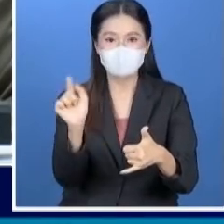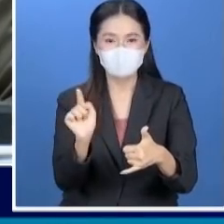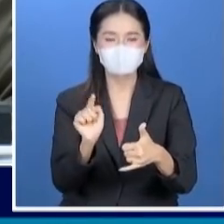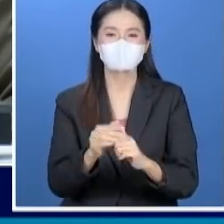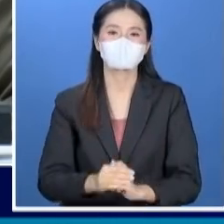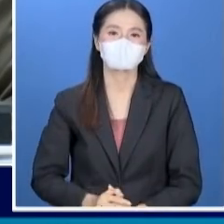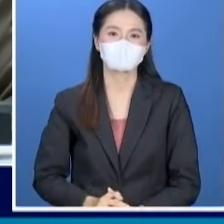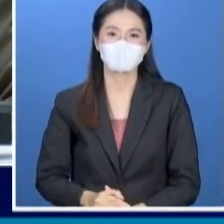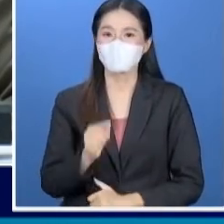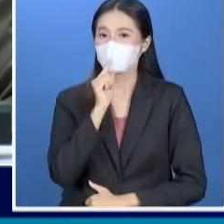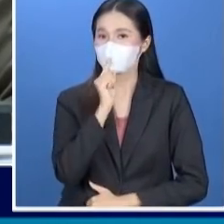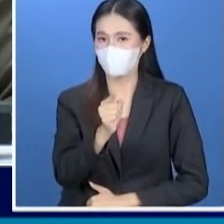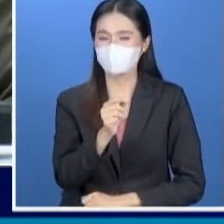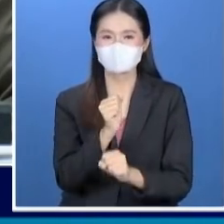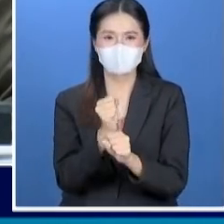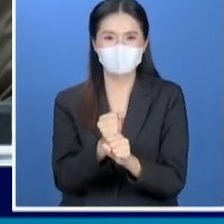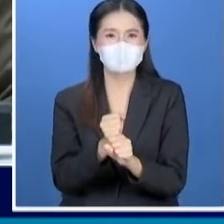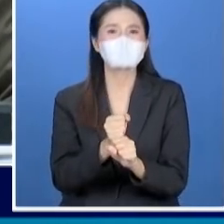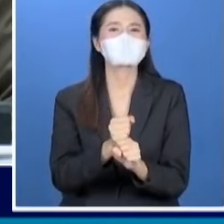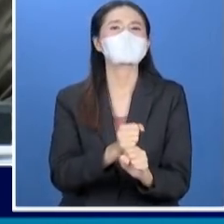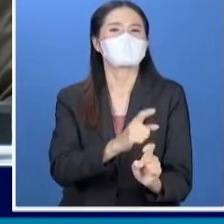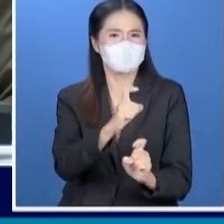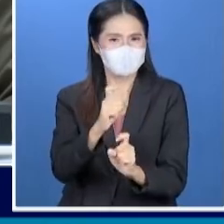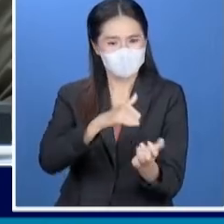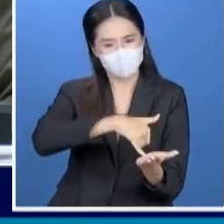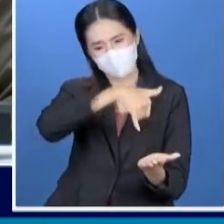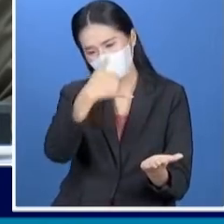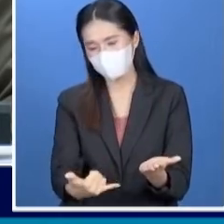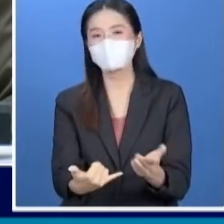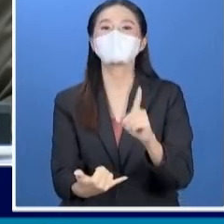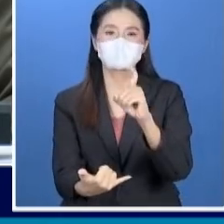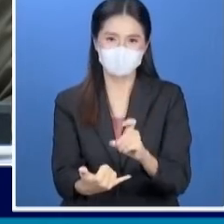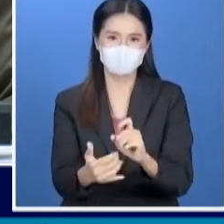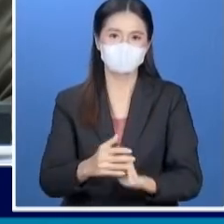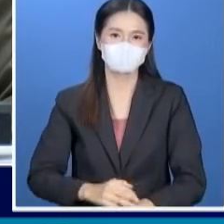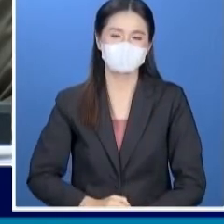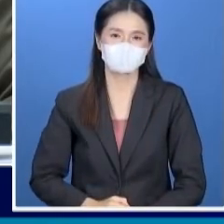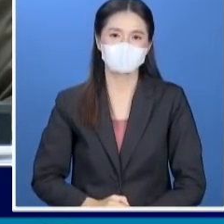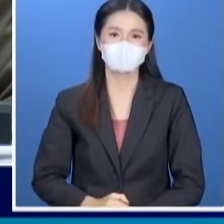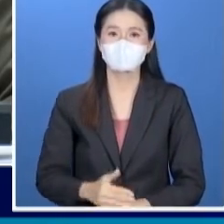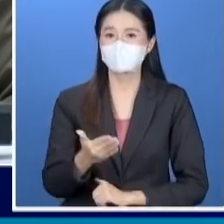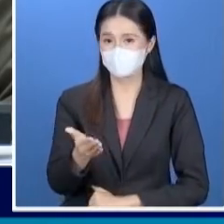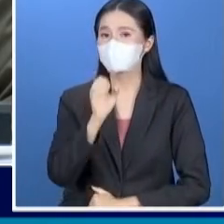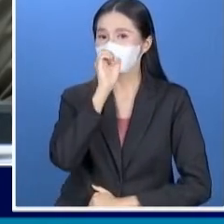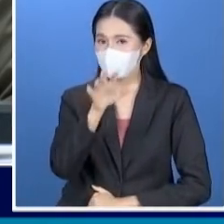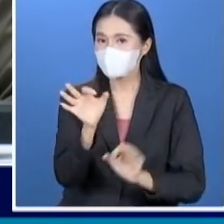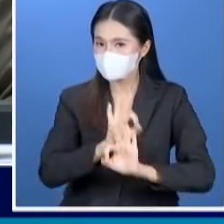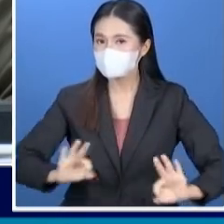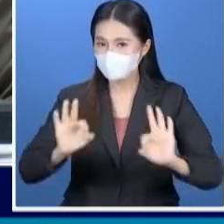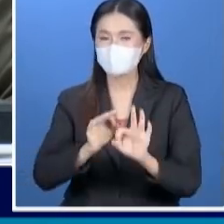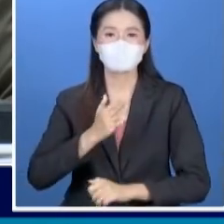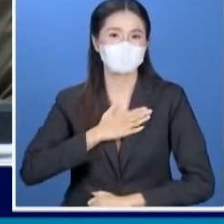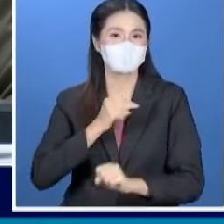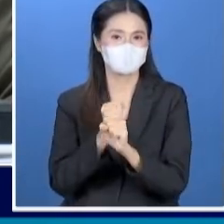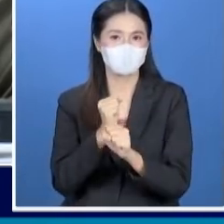ก็คือกระทำโดยประมาทเป็นเหตุผู้อื่นถึงแก่ความตายนะครับขอเรียนเน้นย้ำนะครับว่าเราด